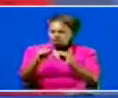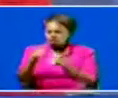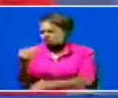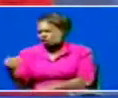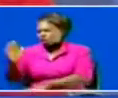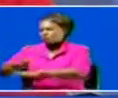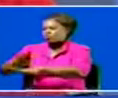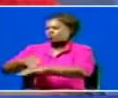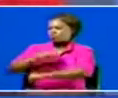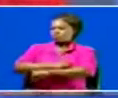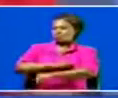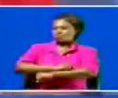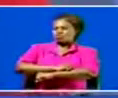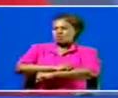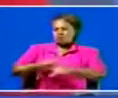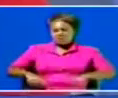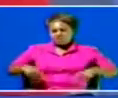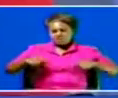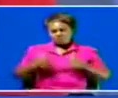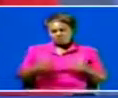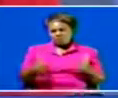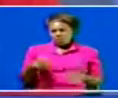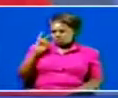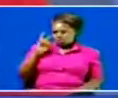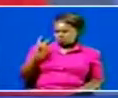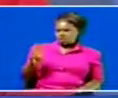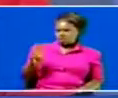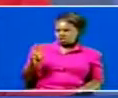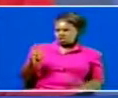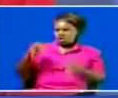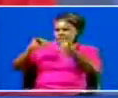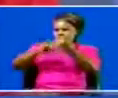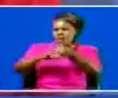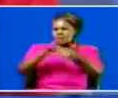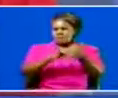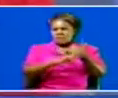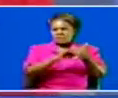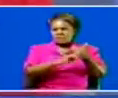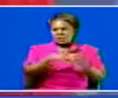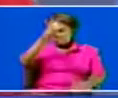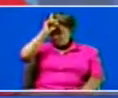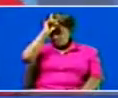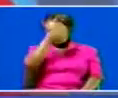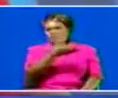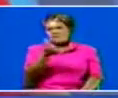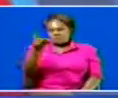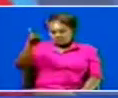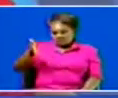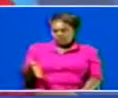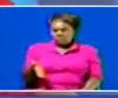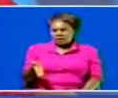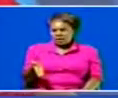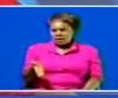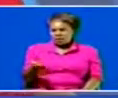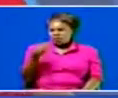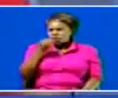nzuri nzuri. Watoto waishi vizuri. Mtu amuona kwenda toa bibi ameenda mweka nyumbani kule na mamake. Yeye huku hata hali